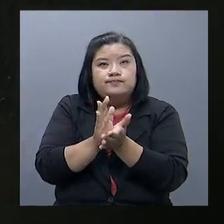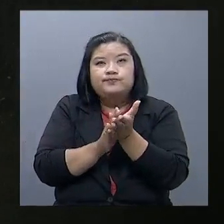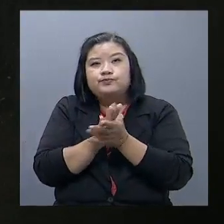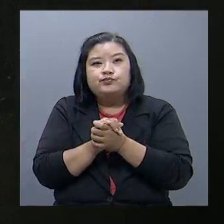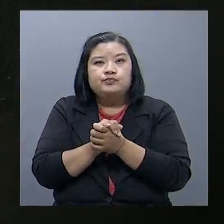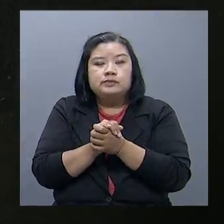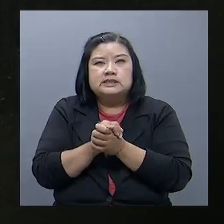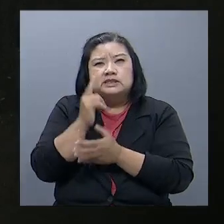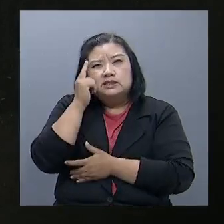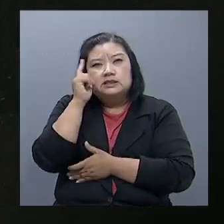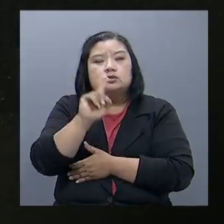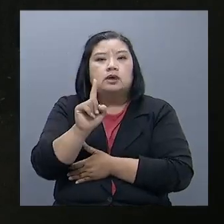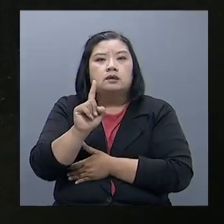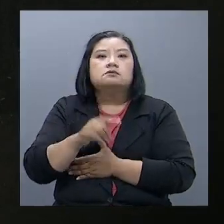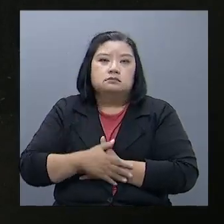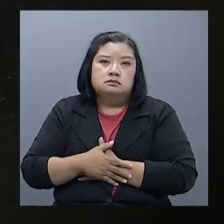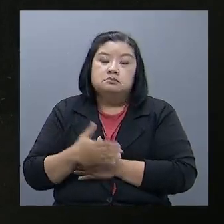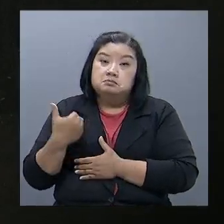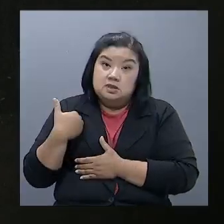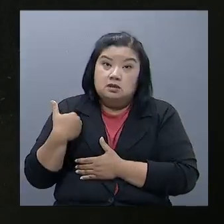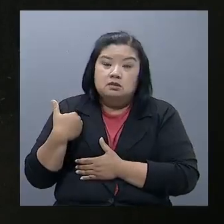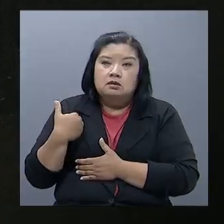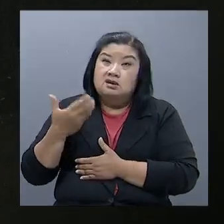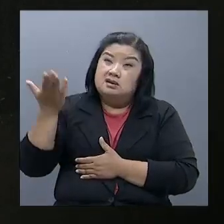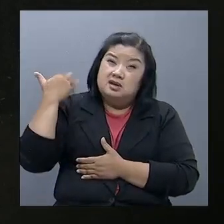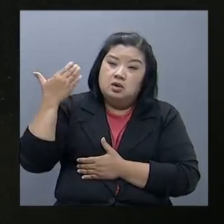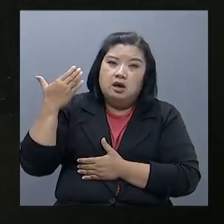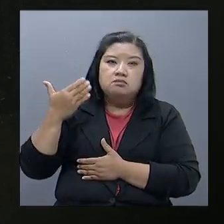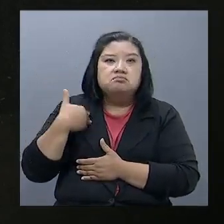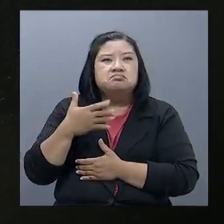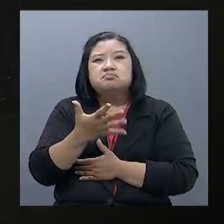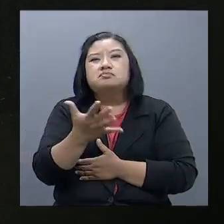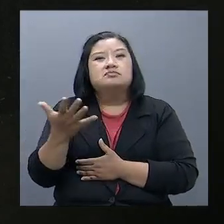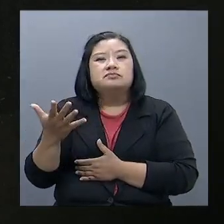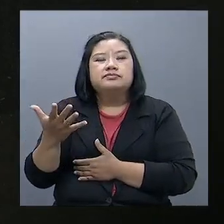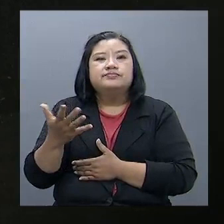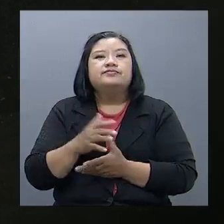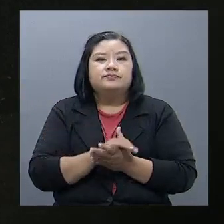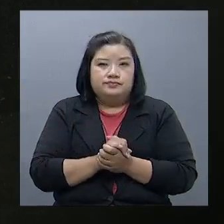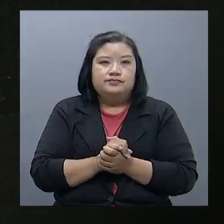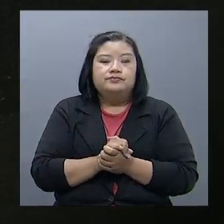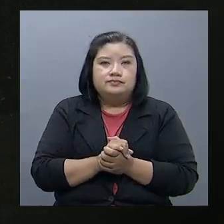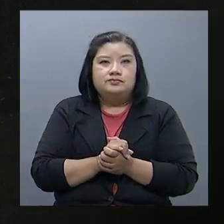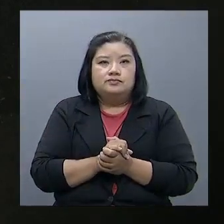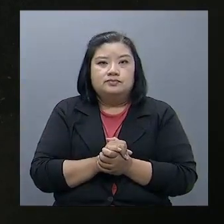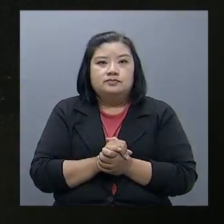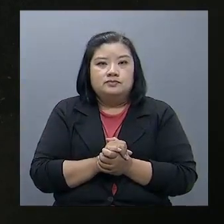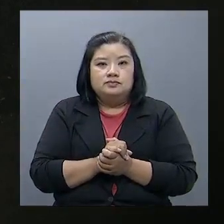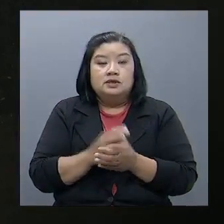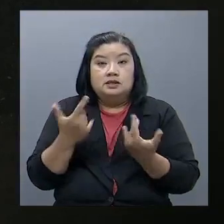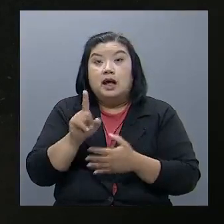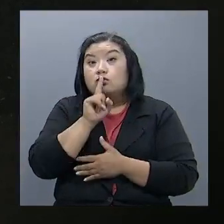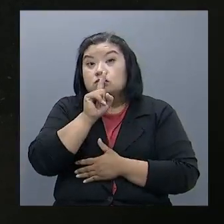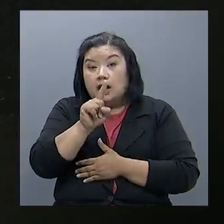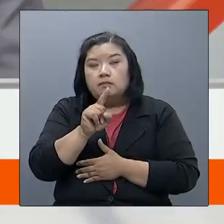มพูดตรงๆนะครับที่แล้วมาก็ไม่ประสบความสำเร็จมาตลอดนะฮะ ค่ะค่ะทีนี้ที่คุณอภิชาติเชื่อว่